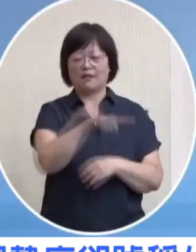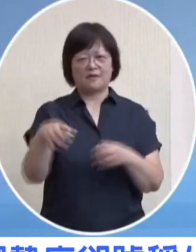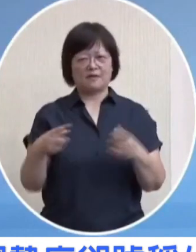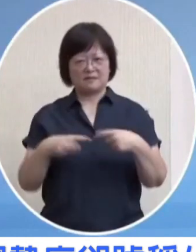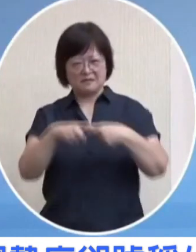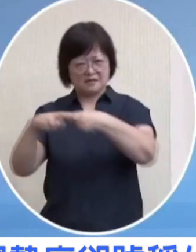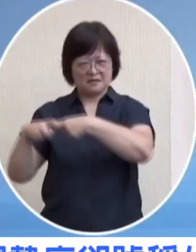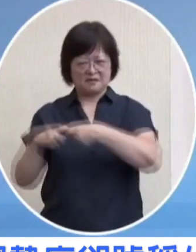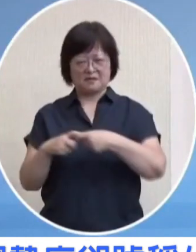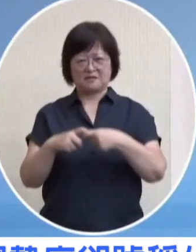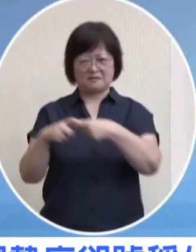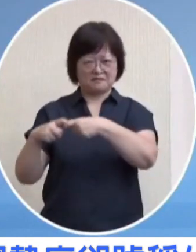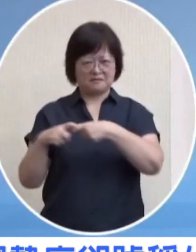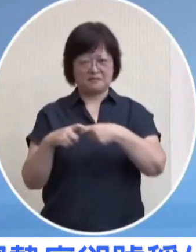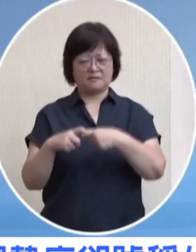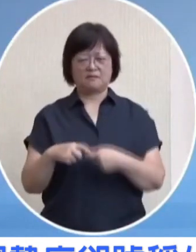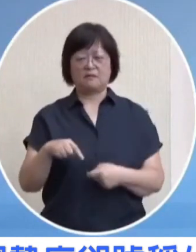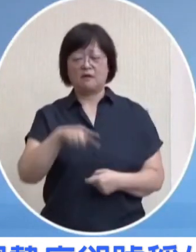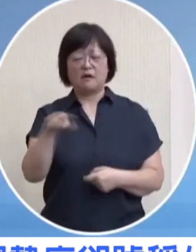竞争又合作，